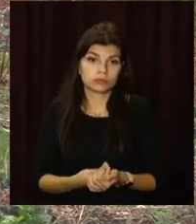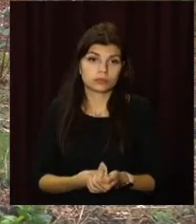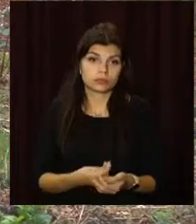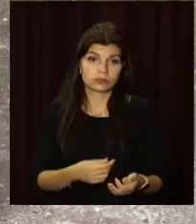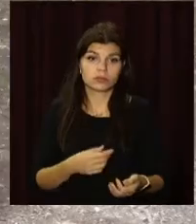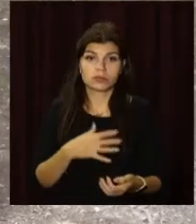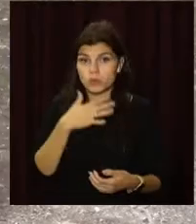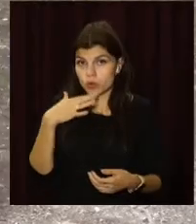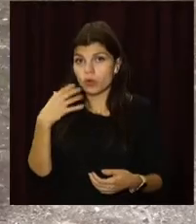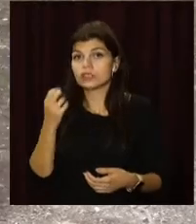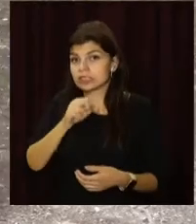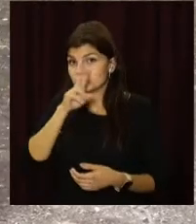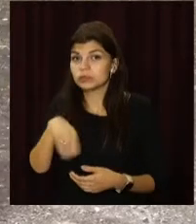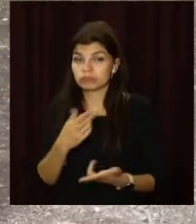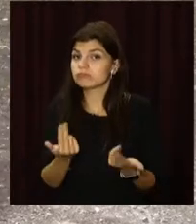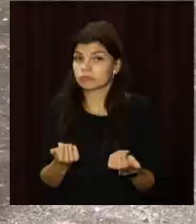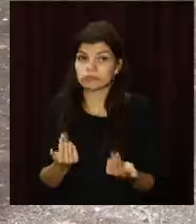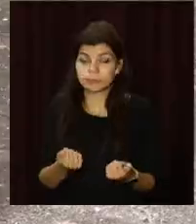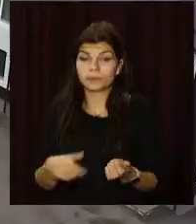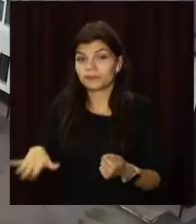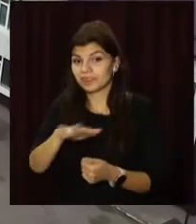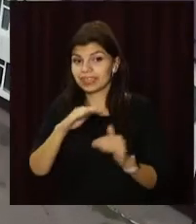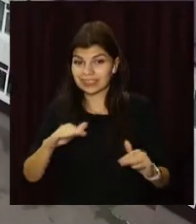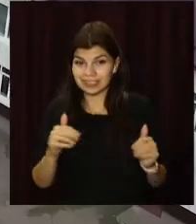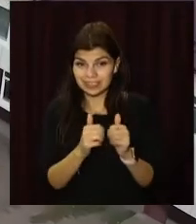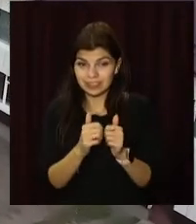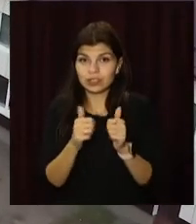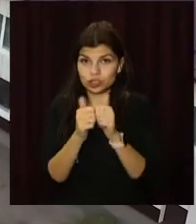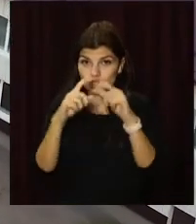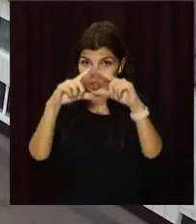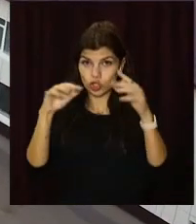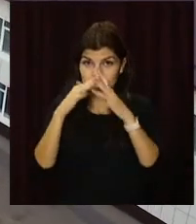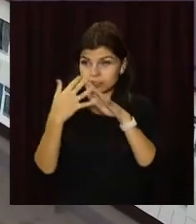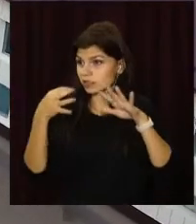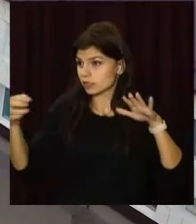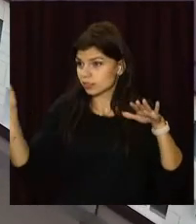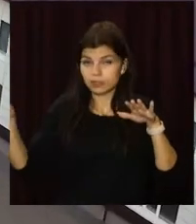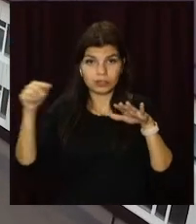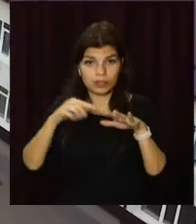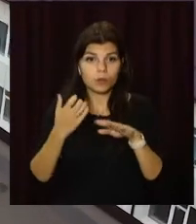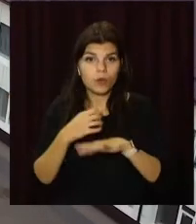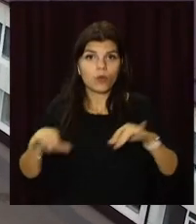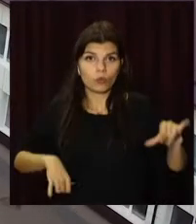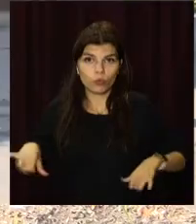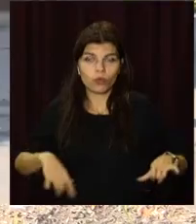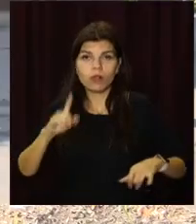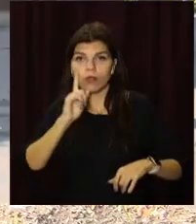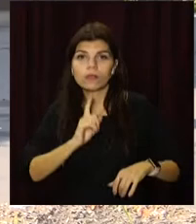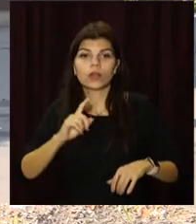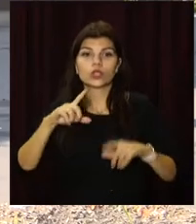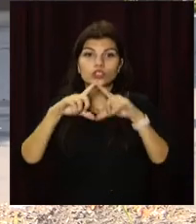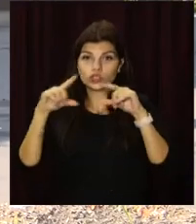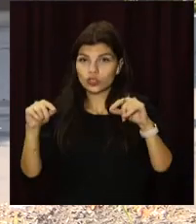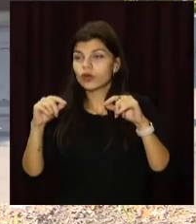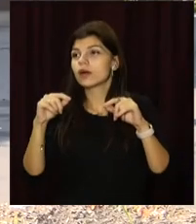безліч змій. Руїни колишнього садочка межуть із сільською школою, тож їх вподобали бешкетники і на перервах гуляли